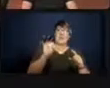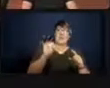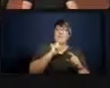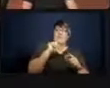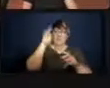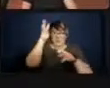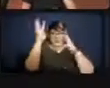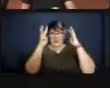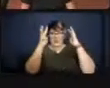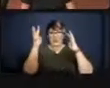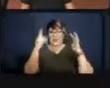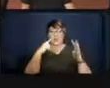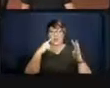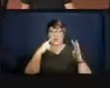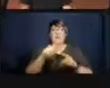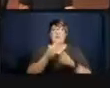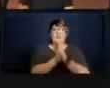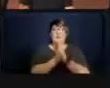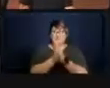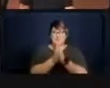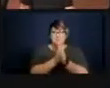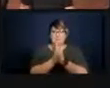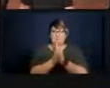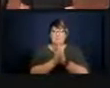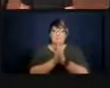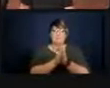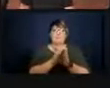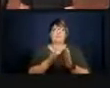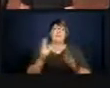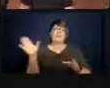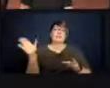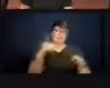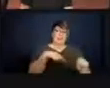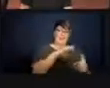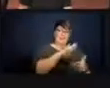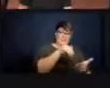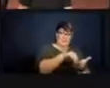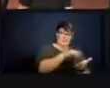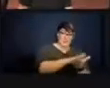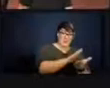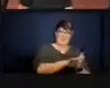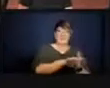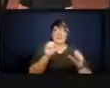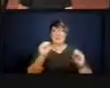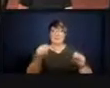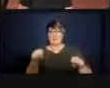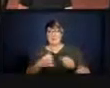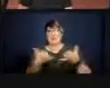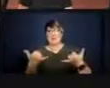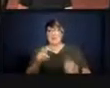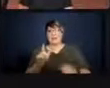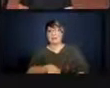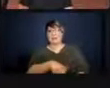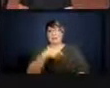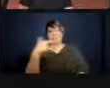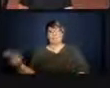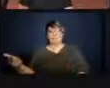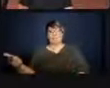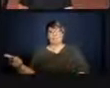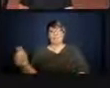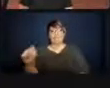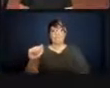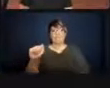tumeona njia bunifu za kuwezesha watu kufurahia kile ambacho wanafanya katika middle ama shule za